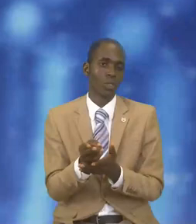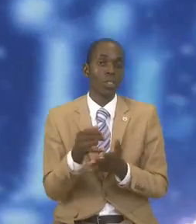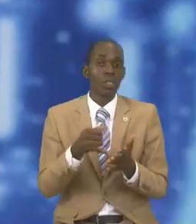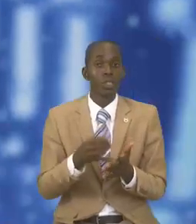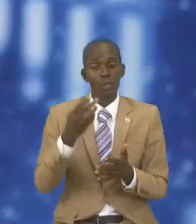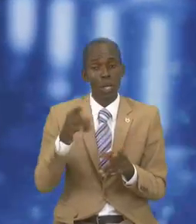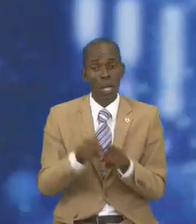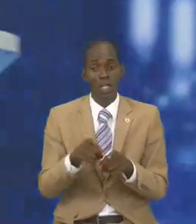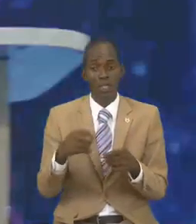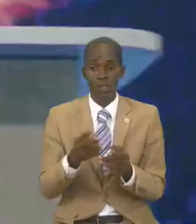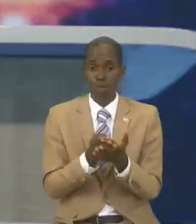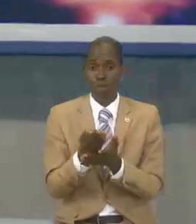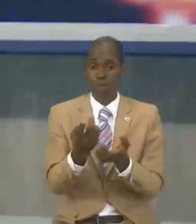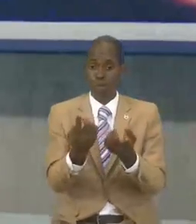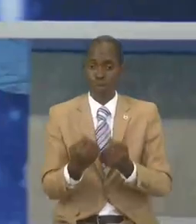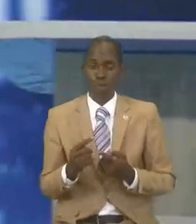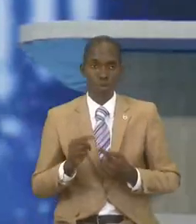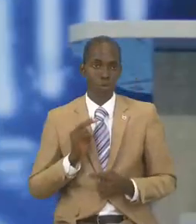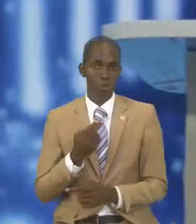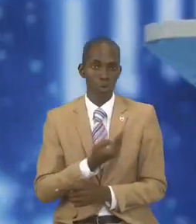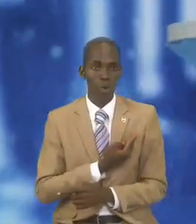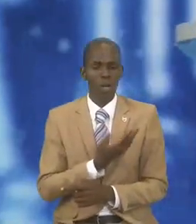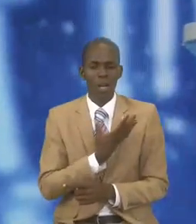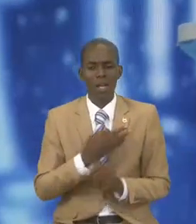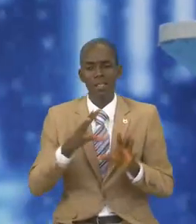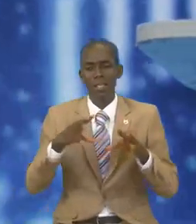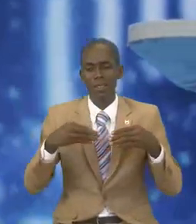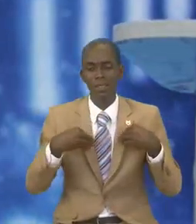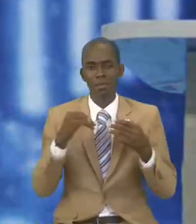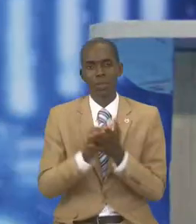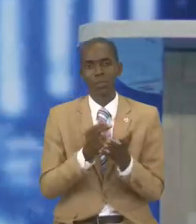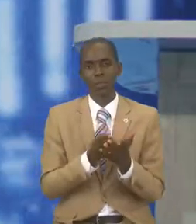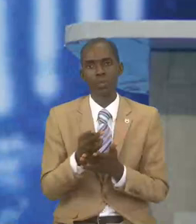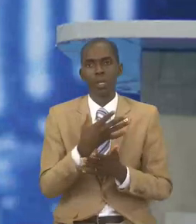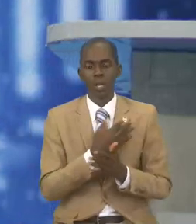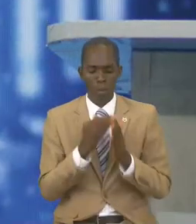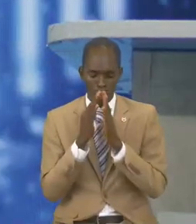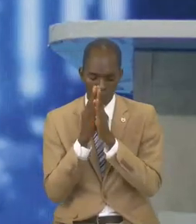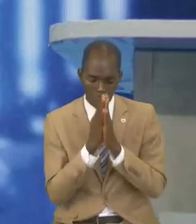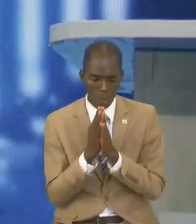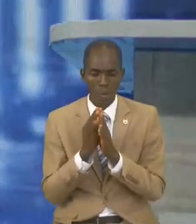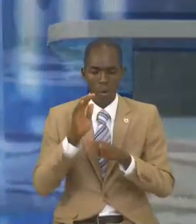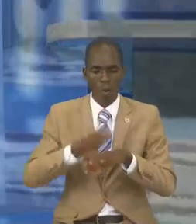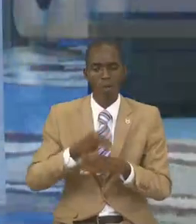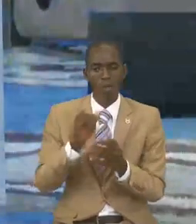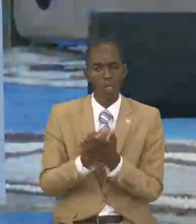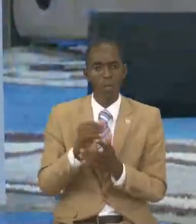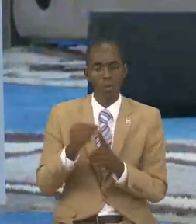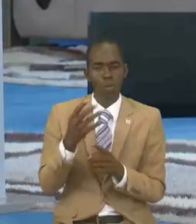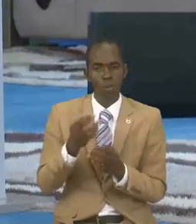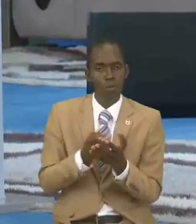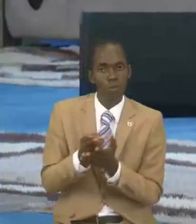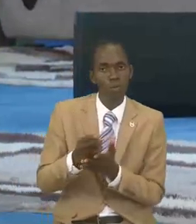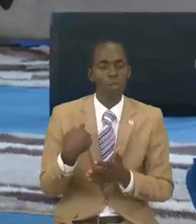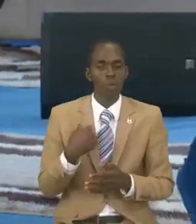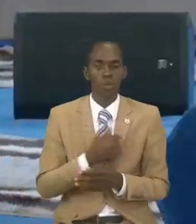C'est quand la vérité nous parvient et nous recevons cette vérité et nous prions sur la base de cette vérité et nous